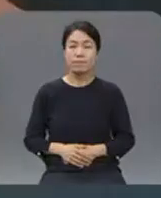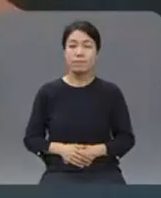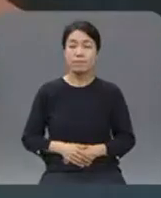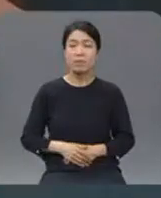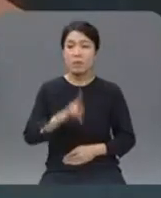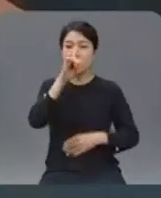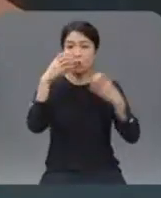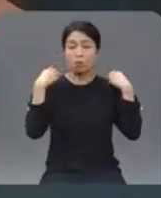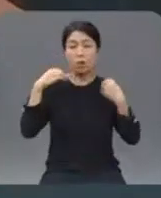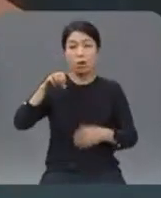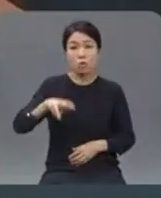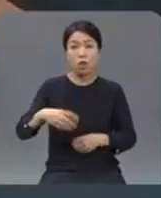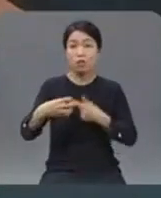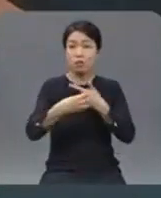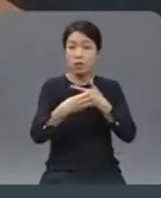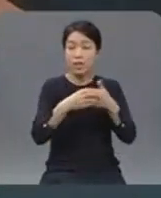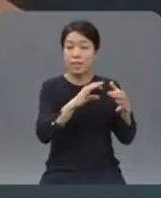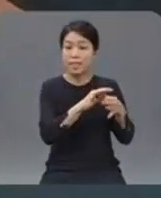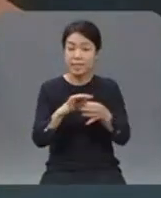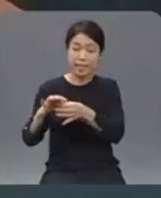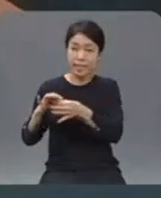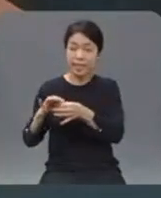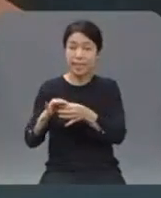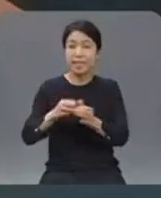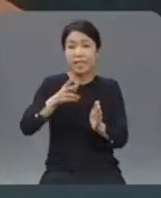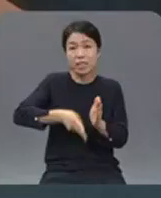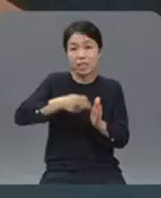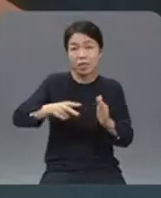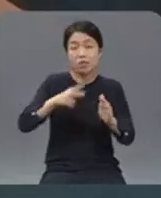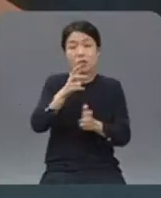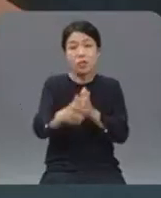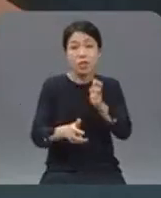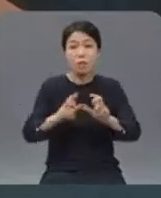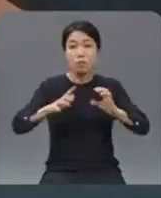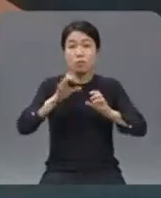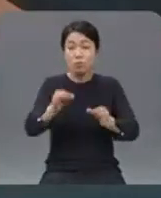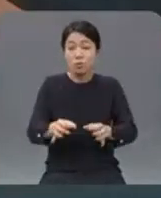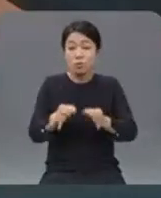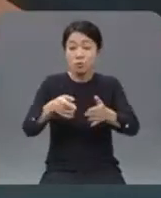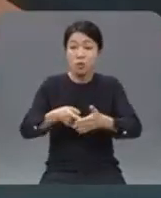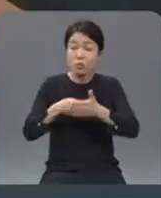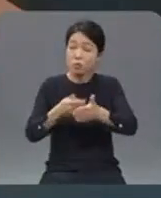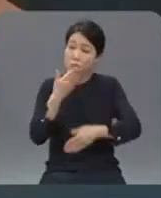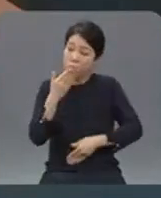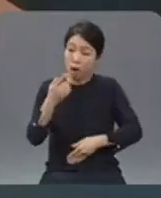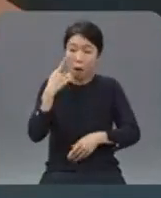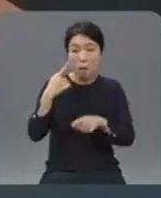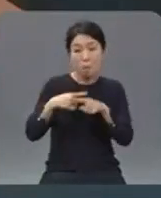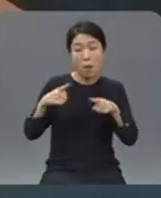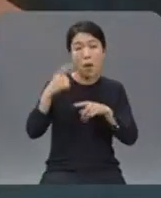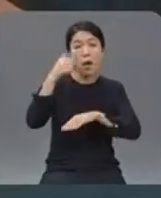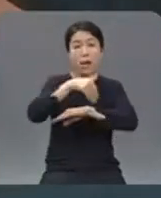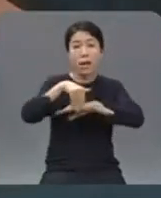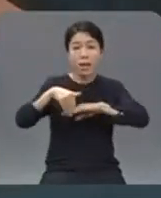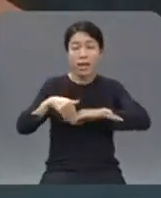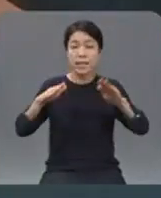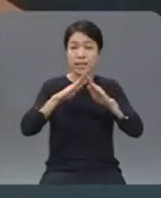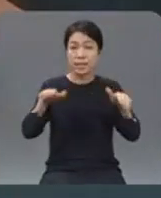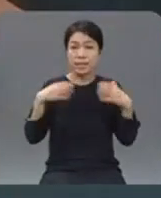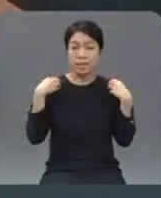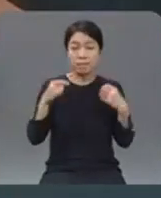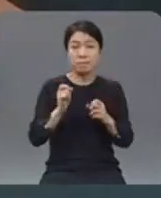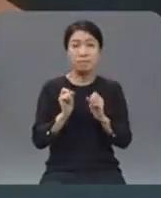정부가 광주와 나주에 있는 광역철도사업이 국비를 투입해 추진할 만한지 따져보기로 했습니다 전라남도는이를